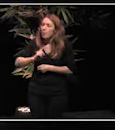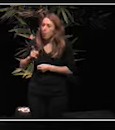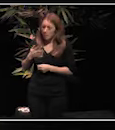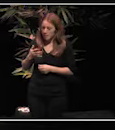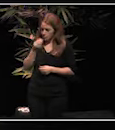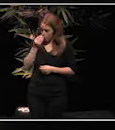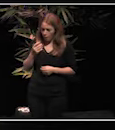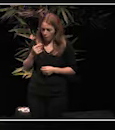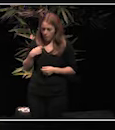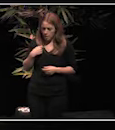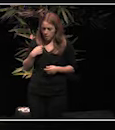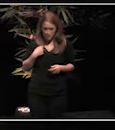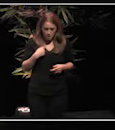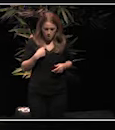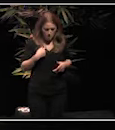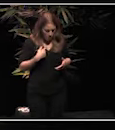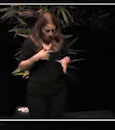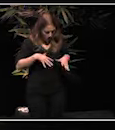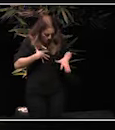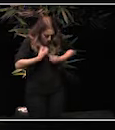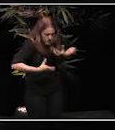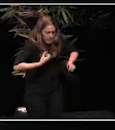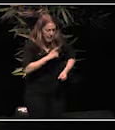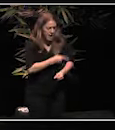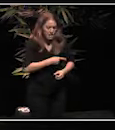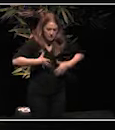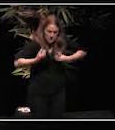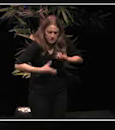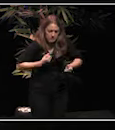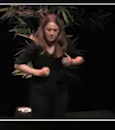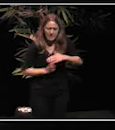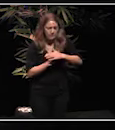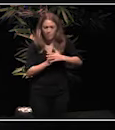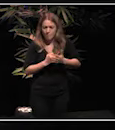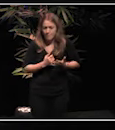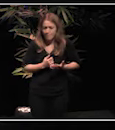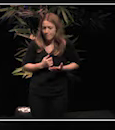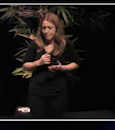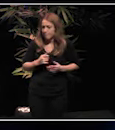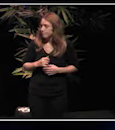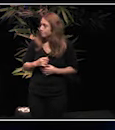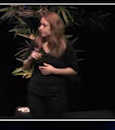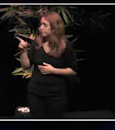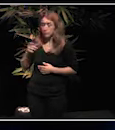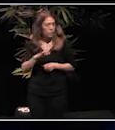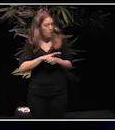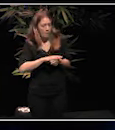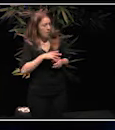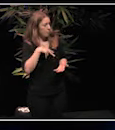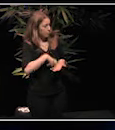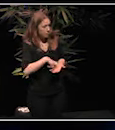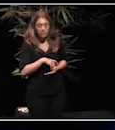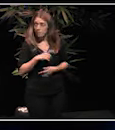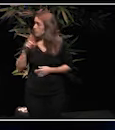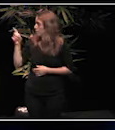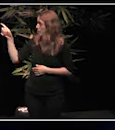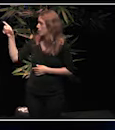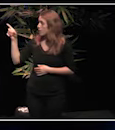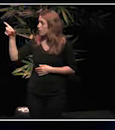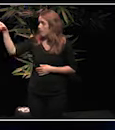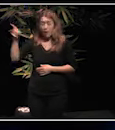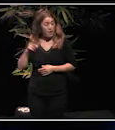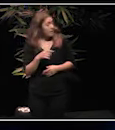été chercher des ressources profondes en soi, quoi. Fatigue globale, quoi, on peut oui, dire. Oui, c'est ça. C'est un des risques, justement, de vouloir dépasser ses